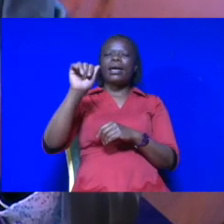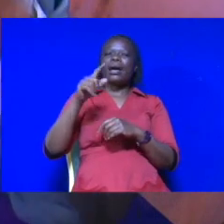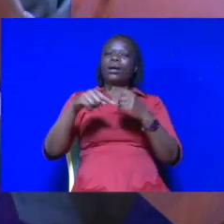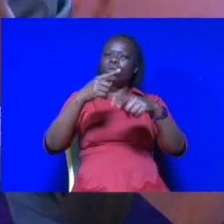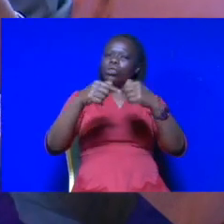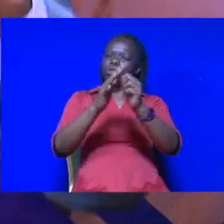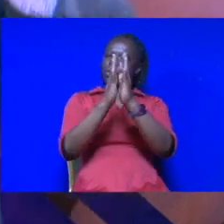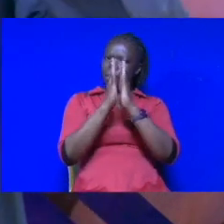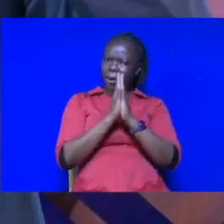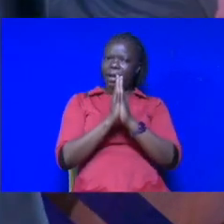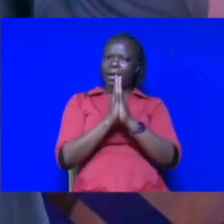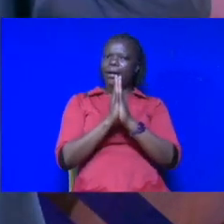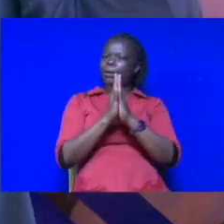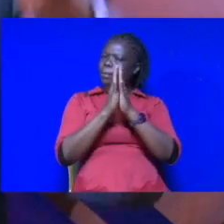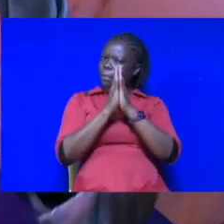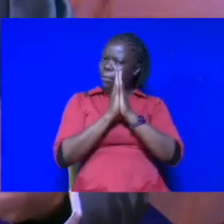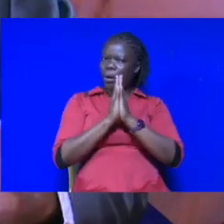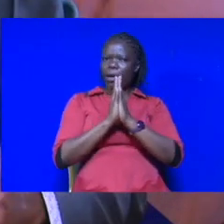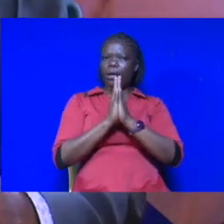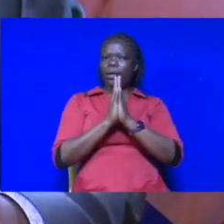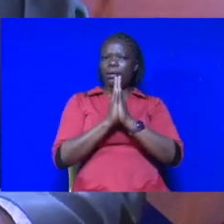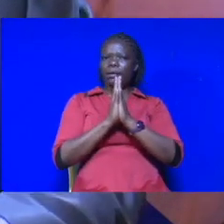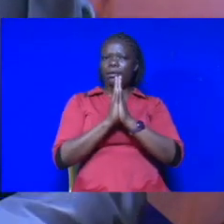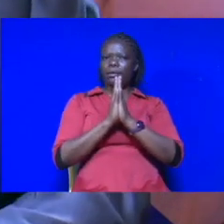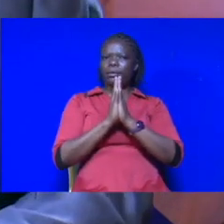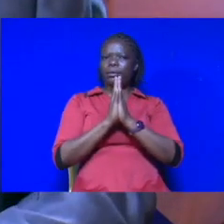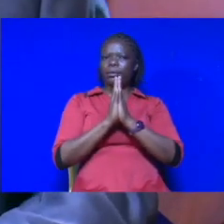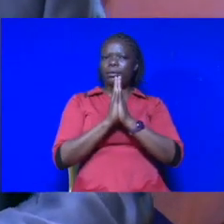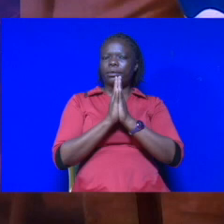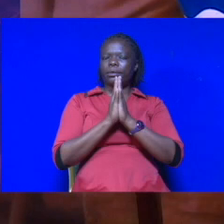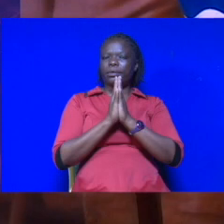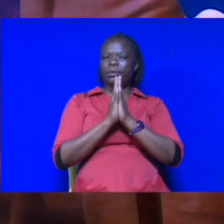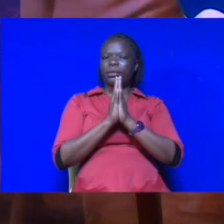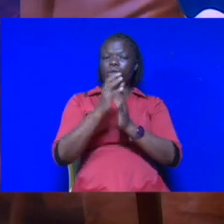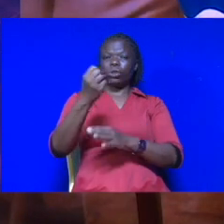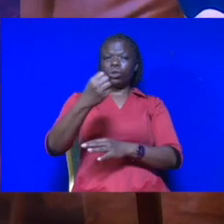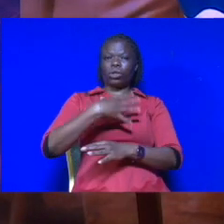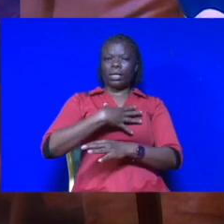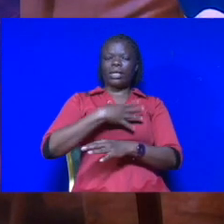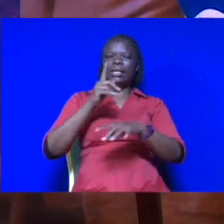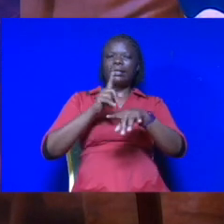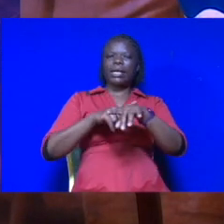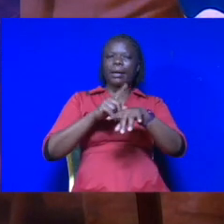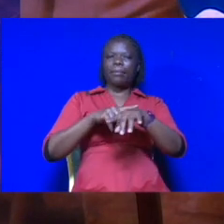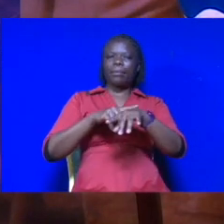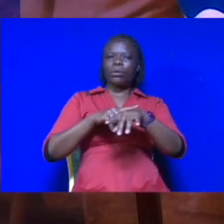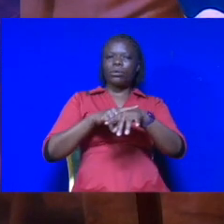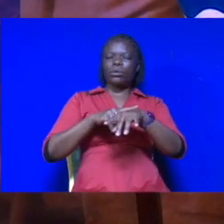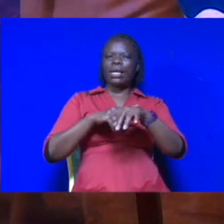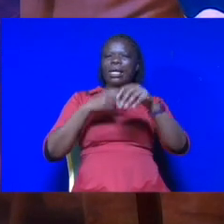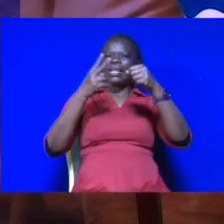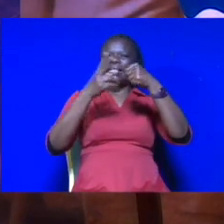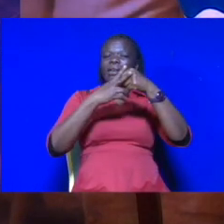akaendelea kuomba. Akaendelea kuomba. Kitu cha ajabu, ilipofika